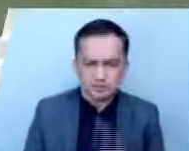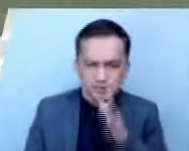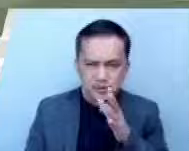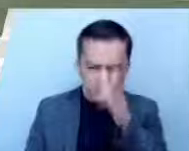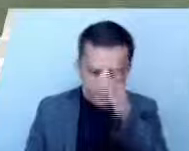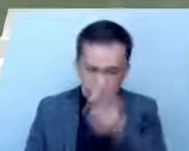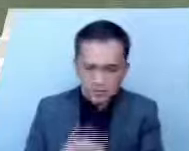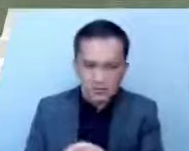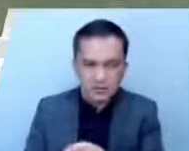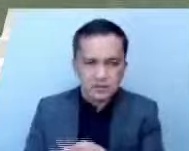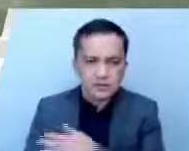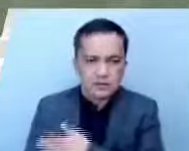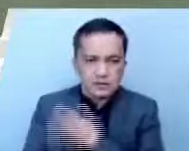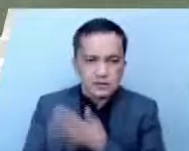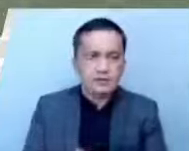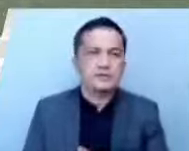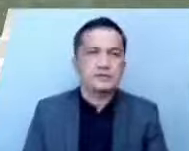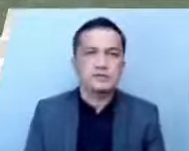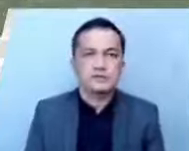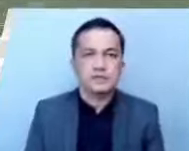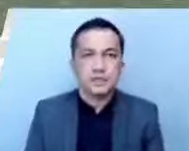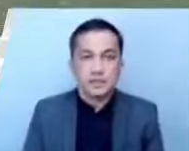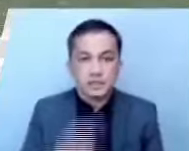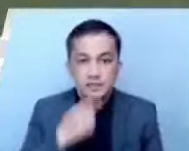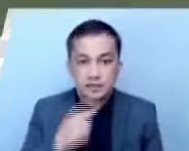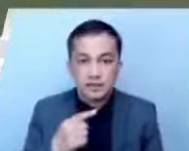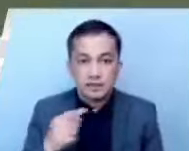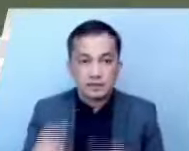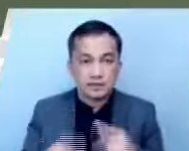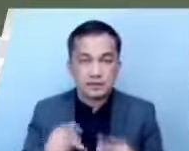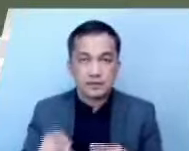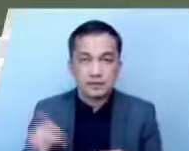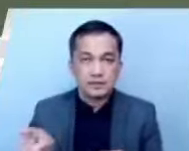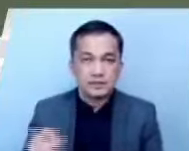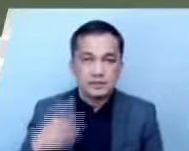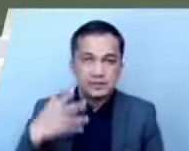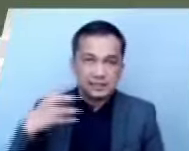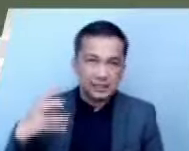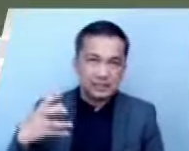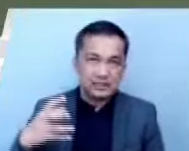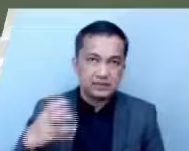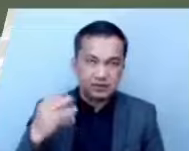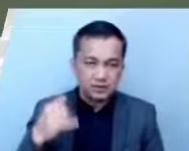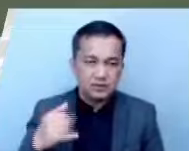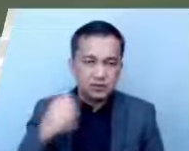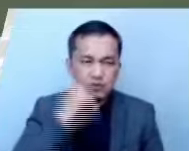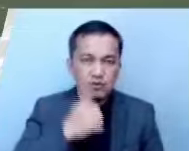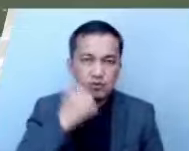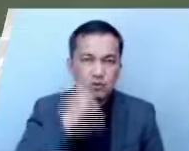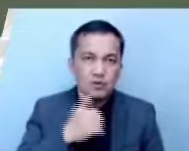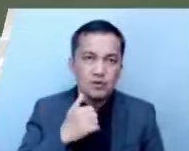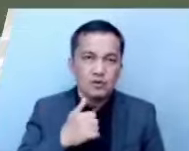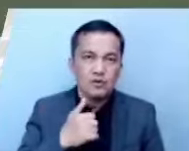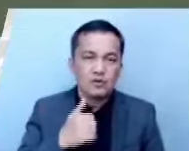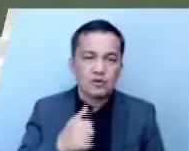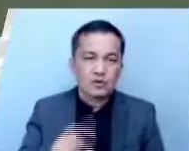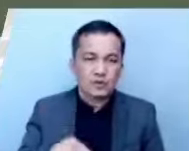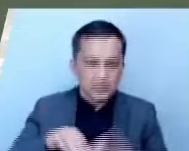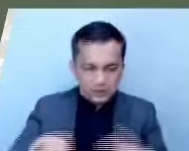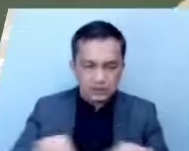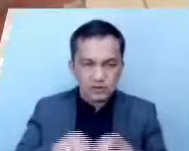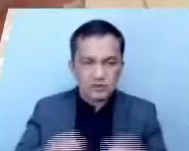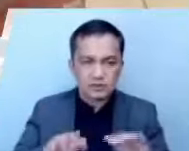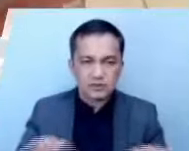kanilang mga anak. Sabi ng ilang residente, dahil sa init, kaya napapadalas daw ngayon ang pagligo ng mga kabataan sa